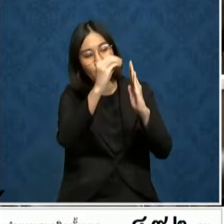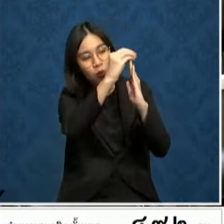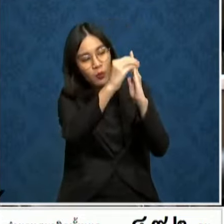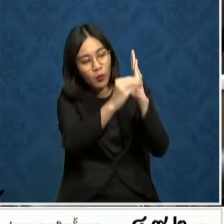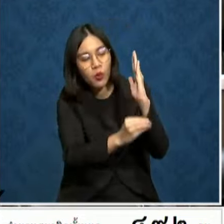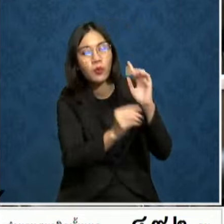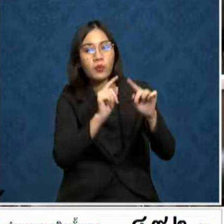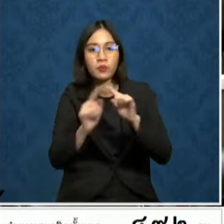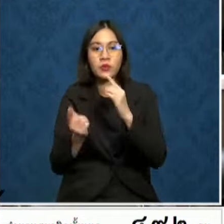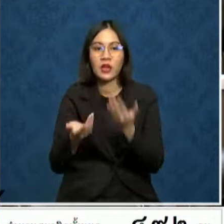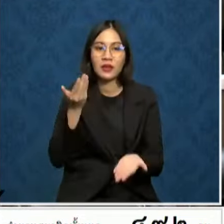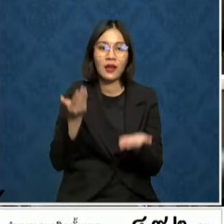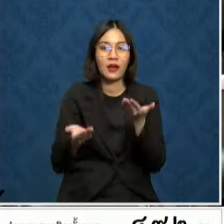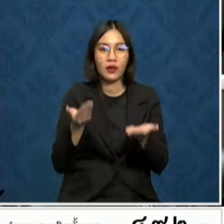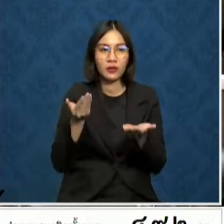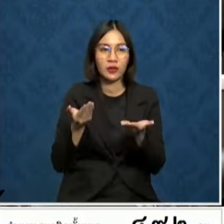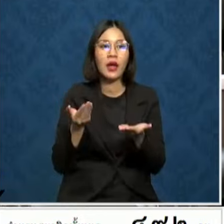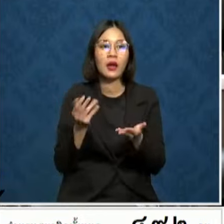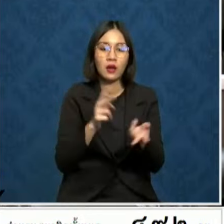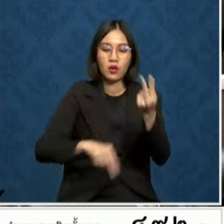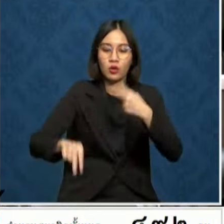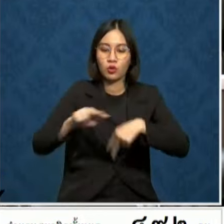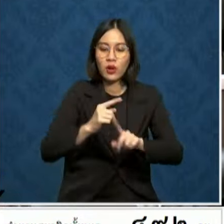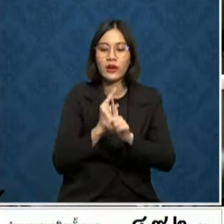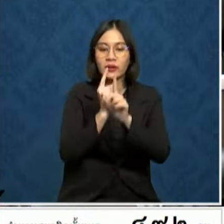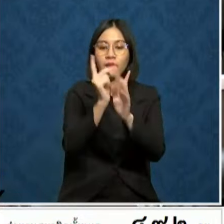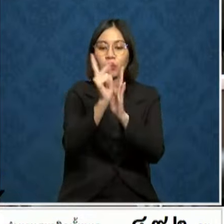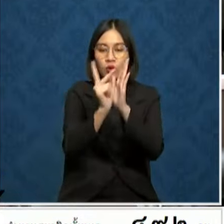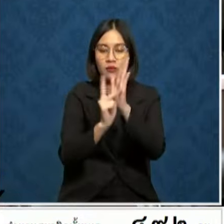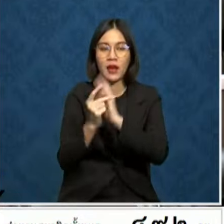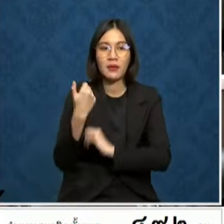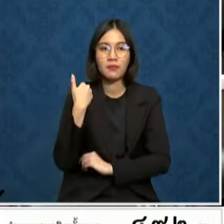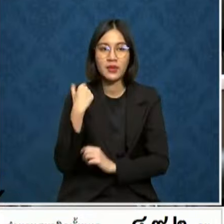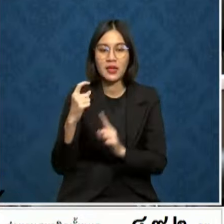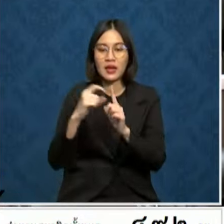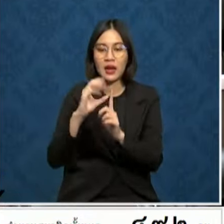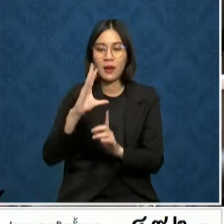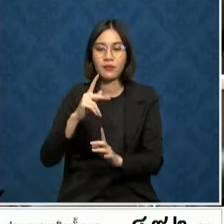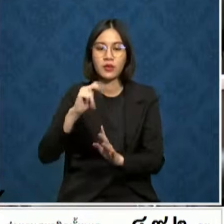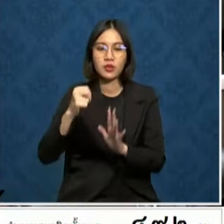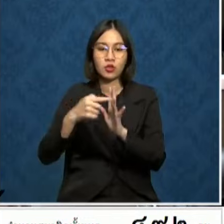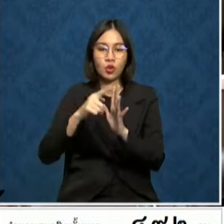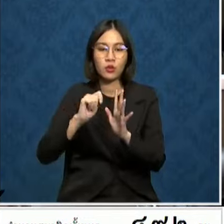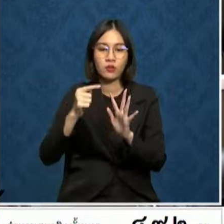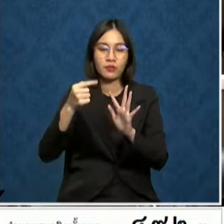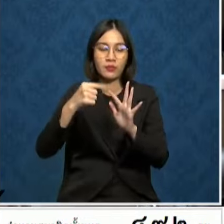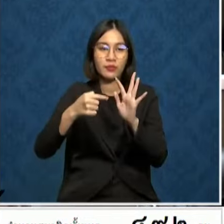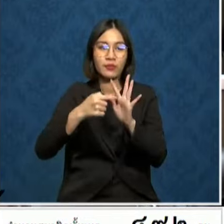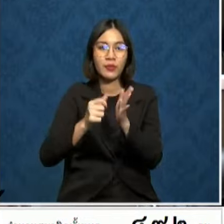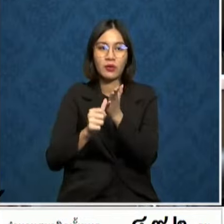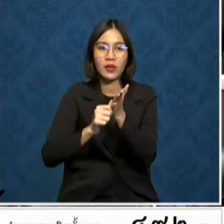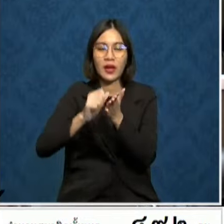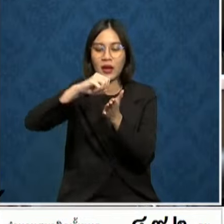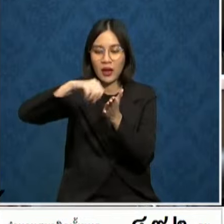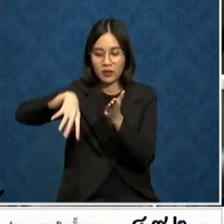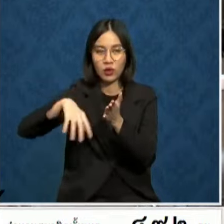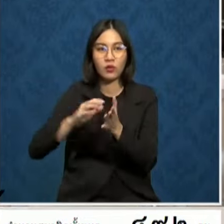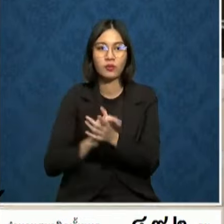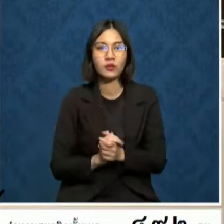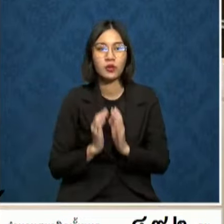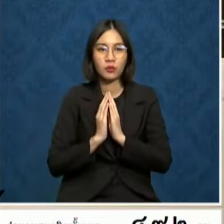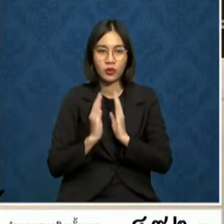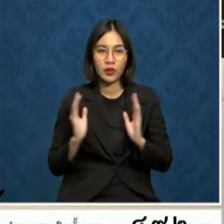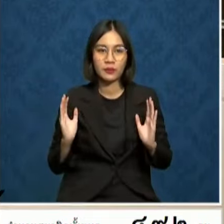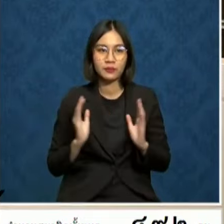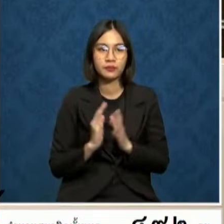หรือตรงไหนก็แล้วแต่นะครับก็จะได้รับการคุ้มครองตามกฎหมายนี้ถึงแม้ว่าเราจะตัดคำว่าชนเผ่าเพื่อความมั่นคงของประเทศนะครับอันนี้ก็เลยเรียนท่านประานครับ